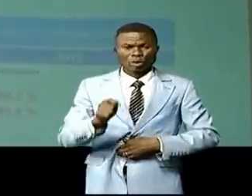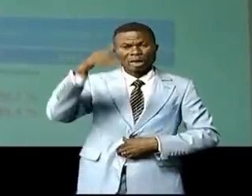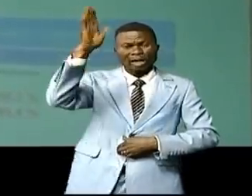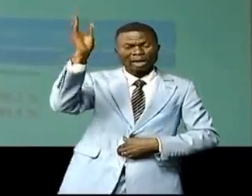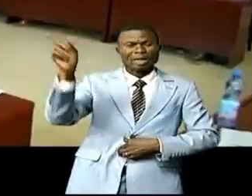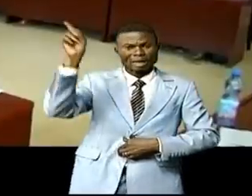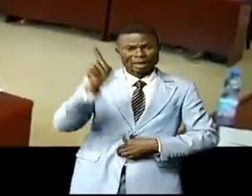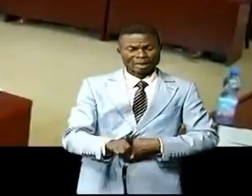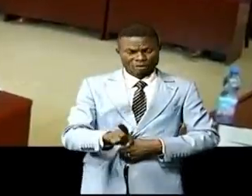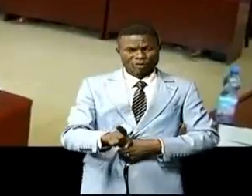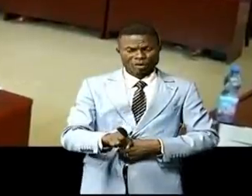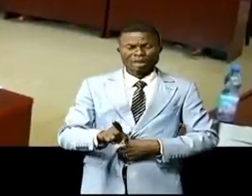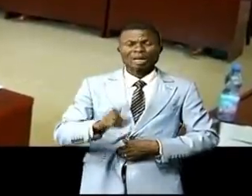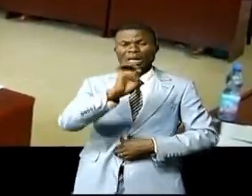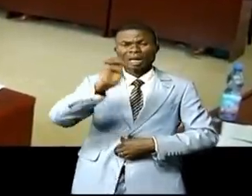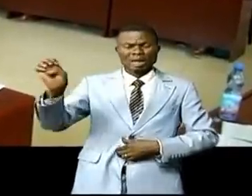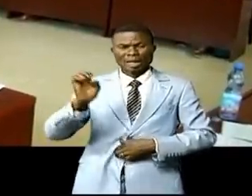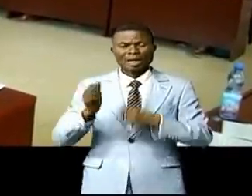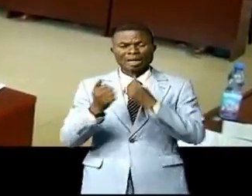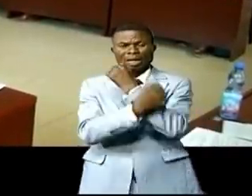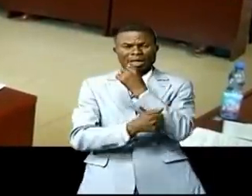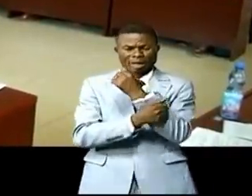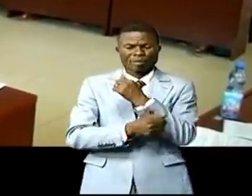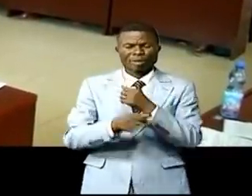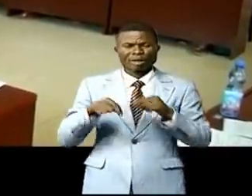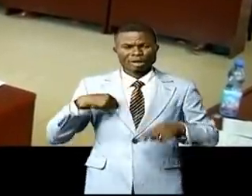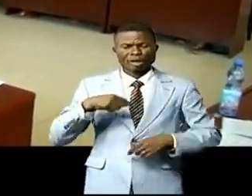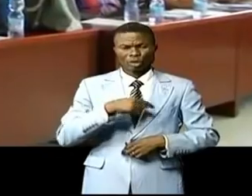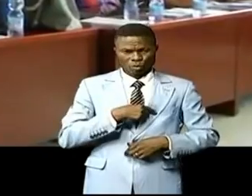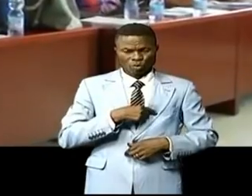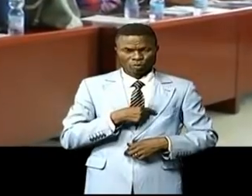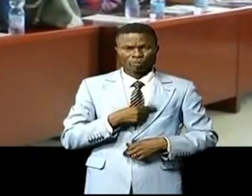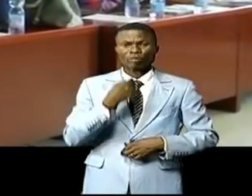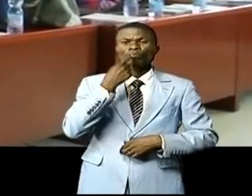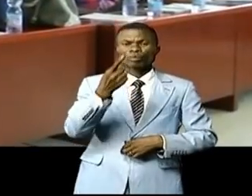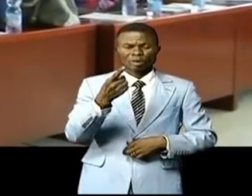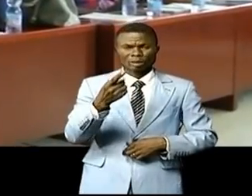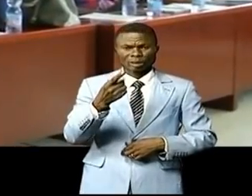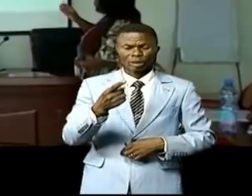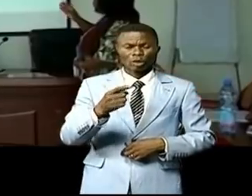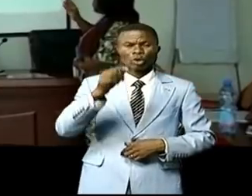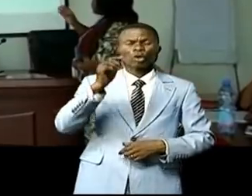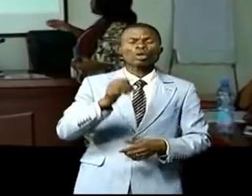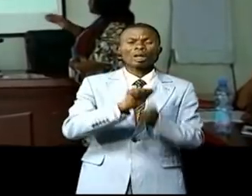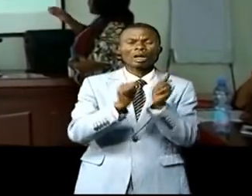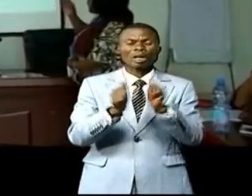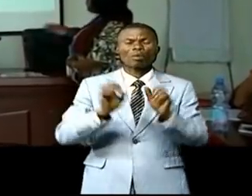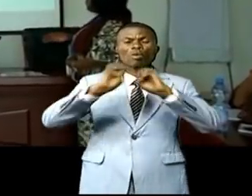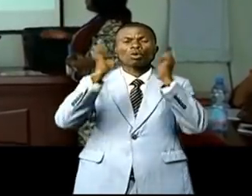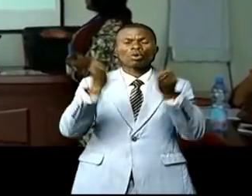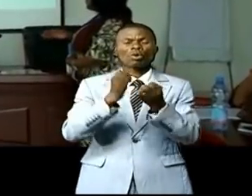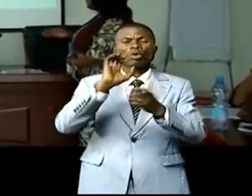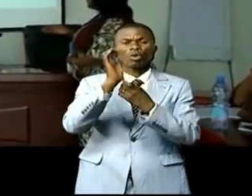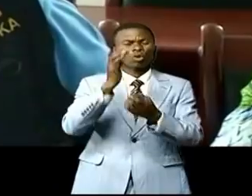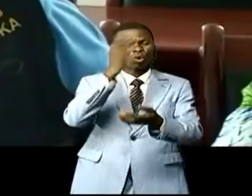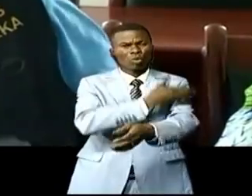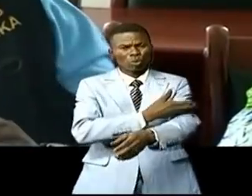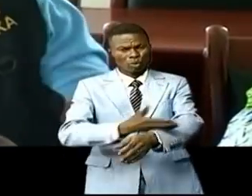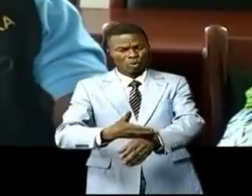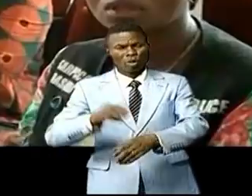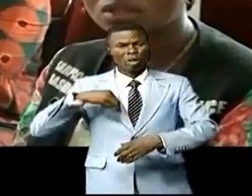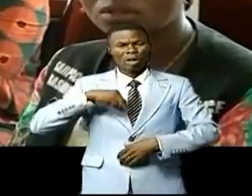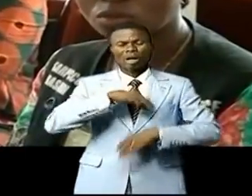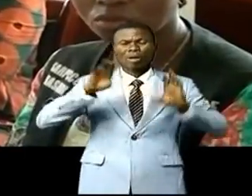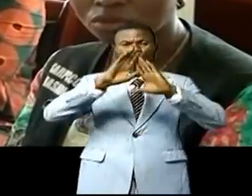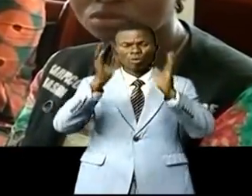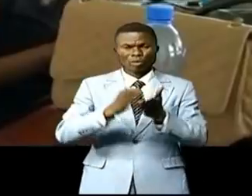et nationaux dans l'est de la RDC. Ajoutez à cela les pesanteurs socioculturelles poussant les membres de la communauté